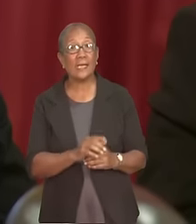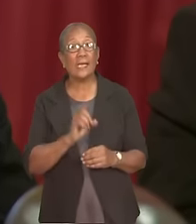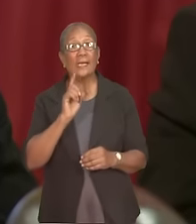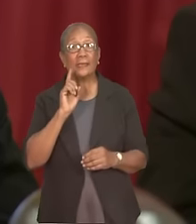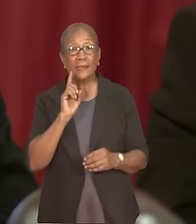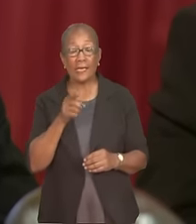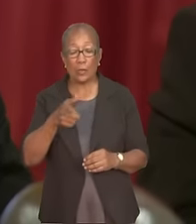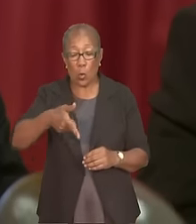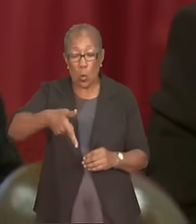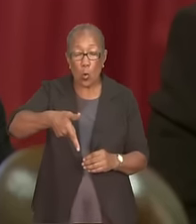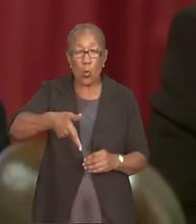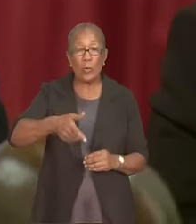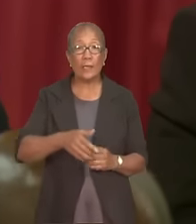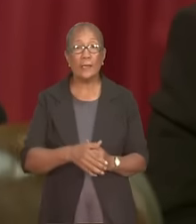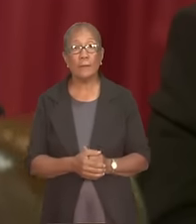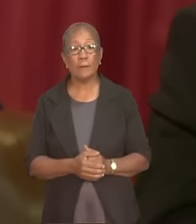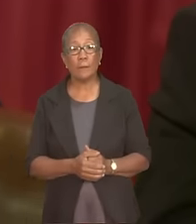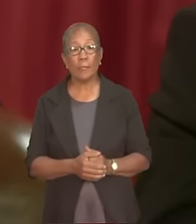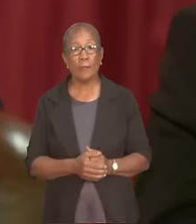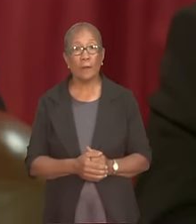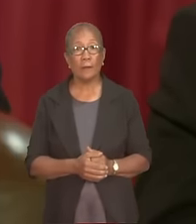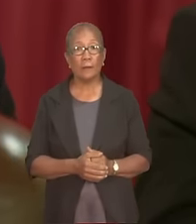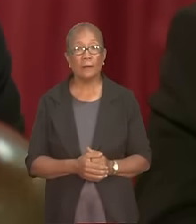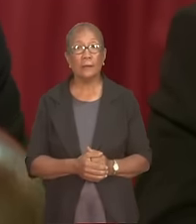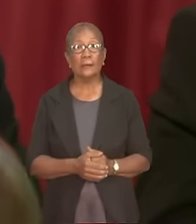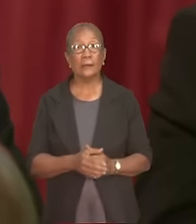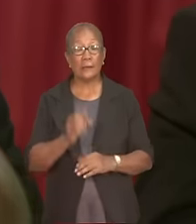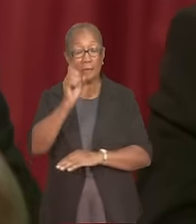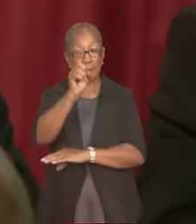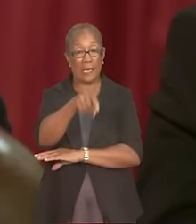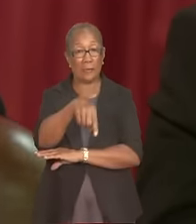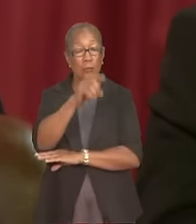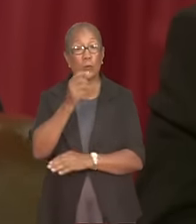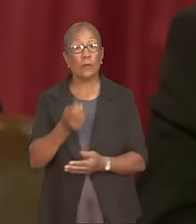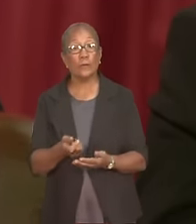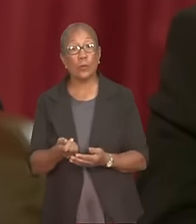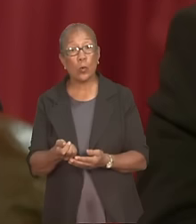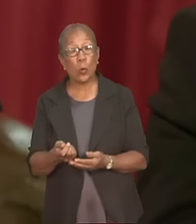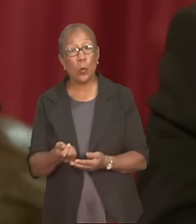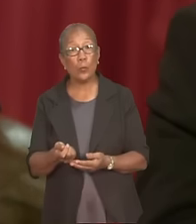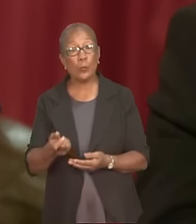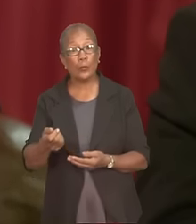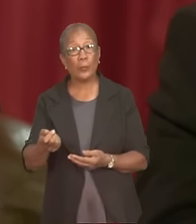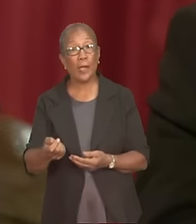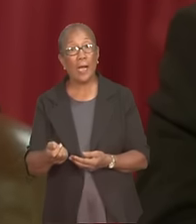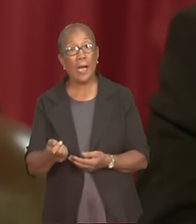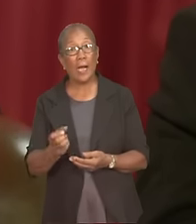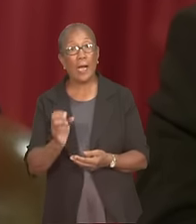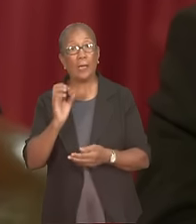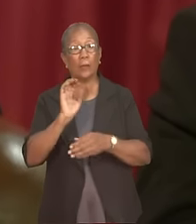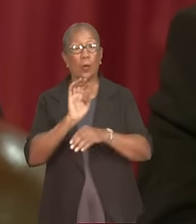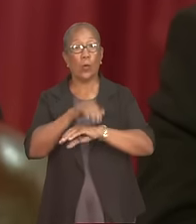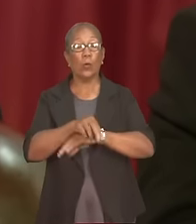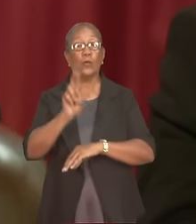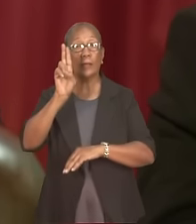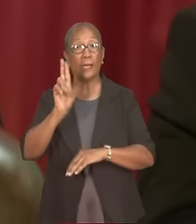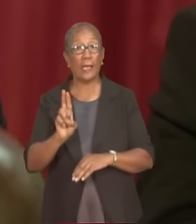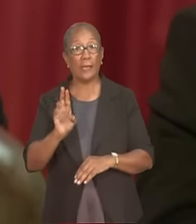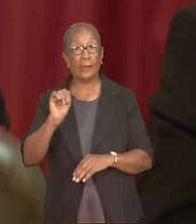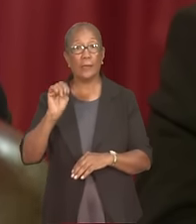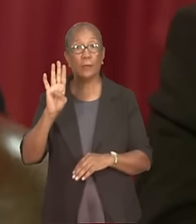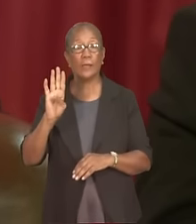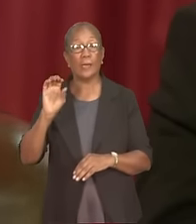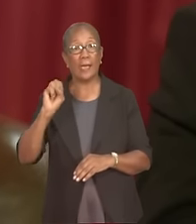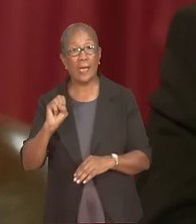olie die staatsolie verkoopt aan de overheid, aan IBS, is te duur.